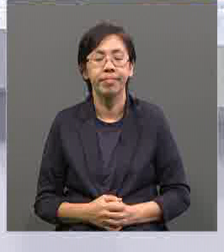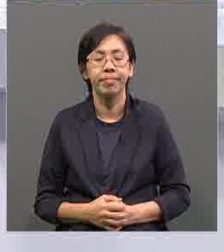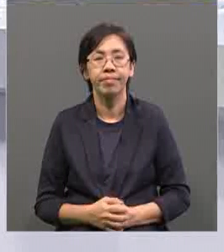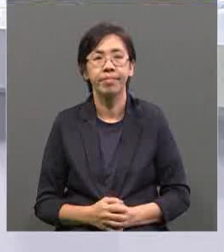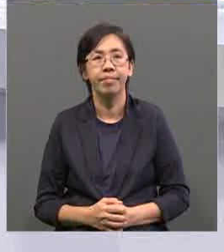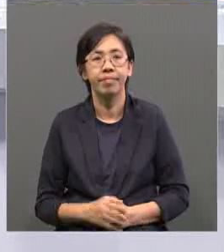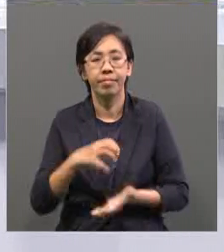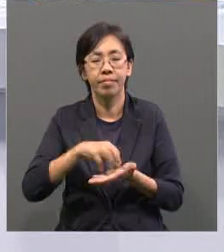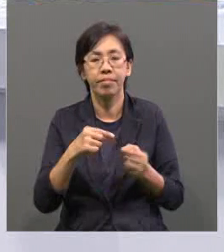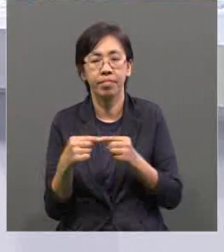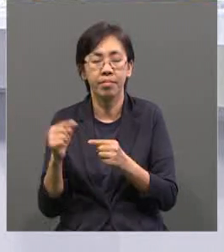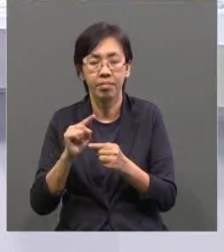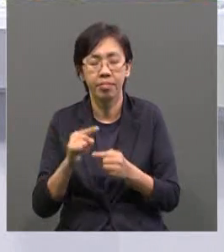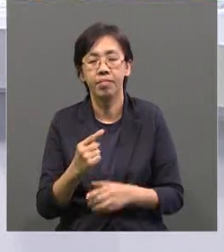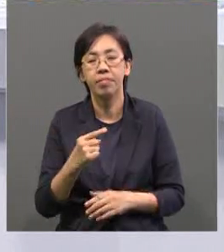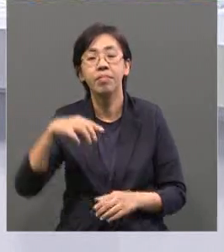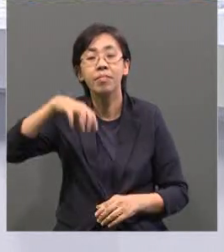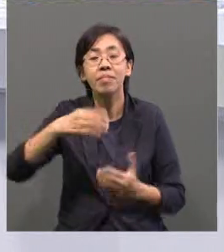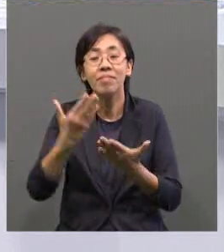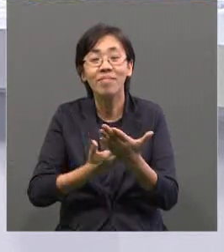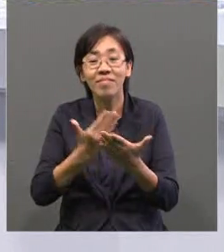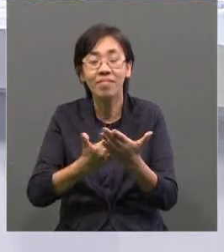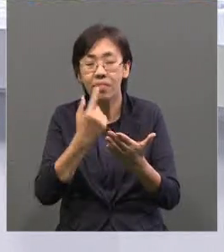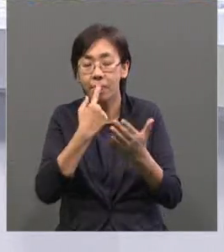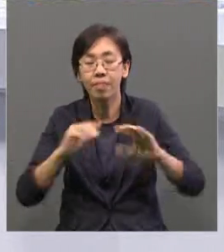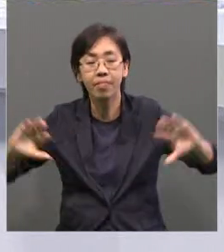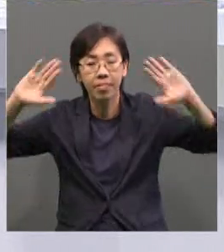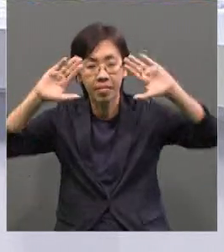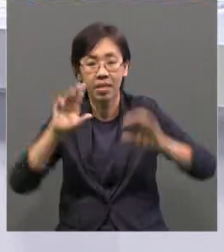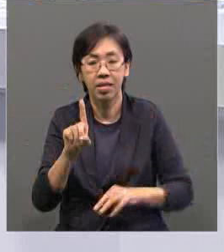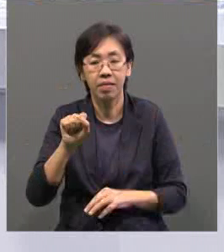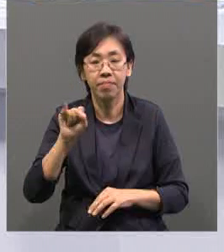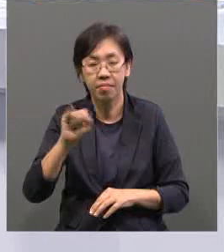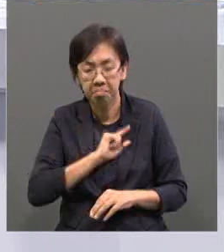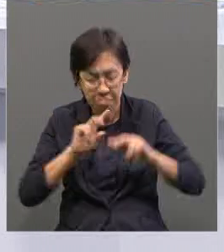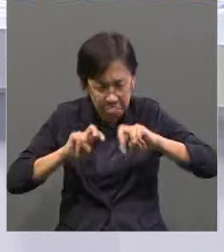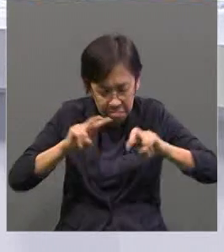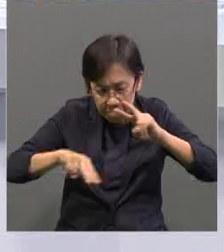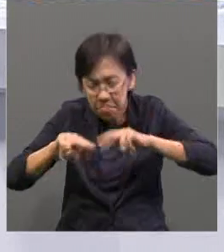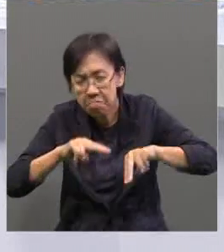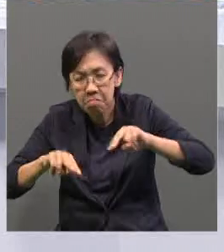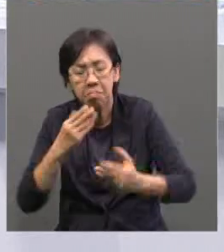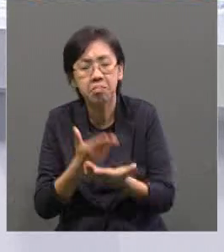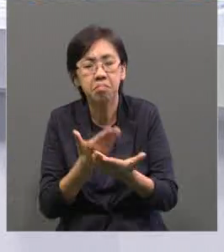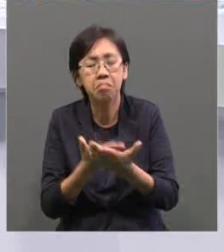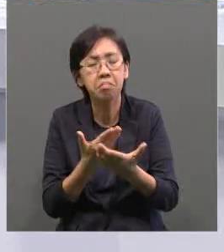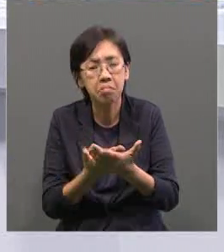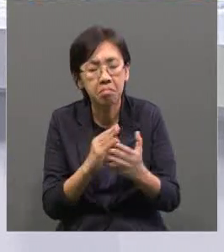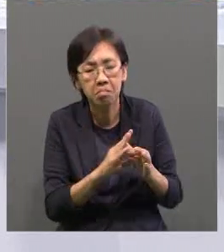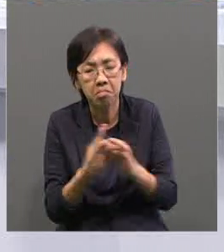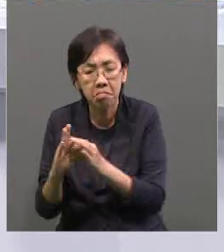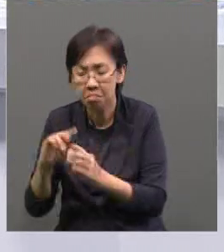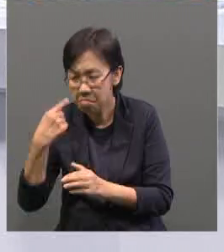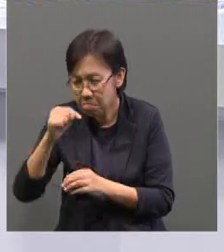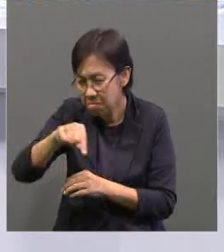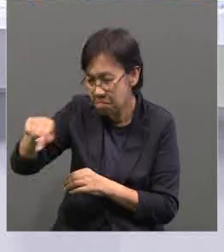ไปต่อกันที่คดีกองสลากพลัสนะครับที่ตอนนี้ทาง DSIเขาอยู่ระหว่างการไปสืบสวนสอบสวนเส้นทางทางการเงินที่เชื่อมโยง